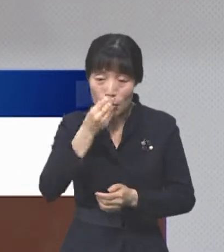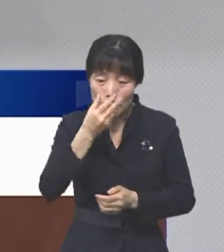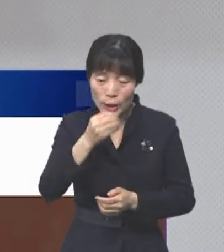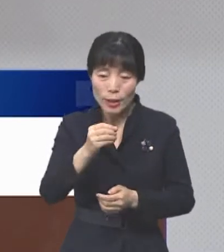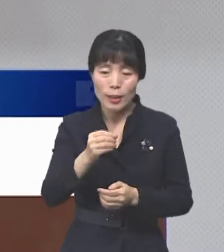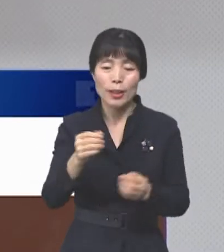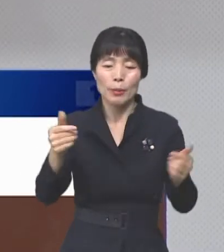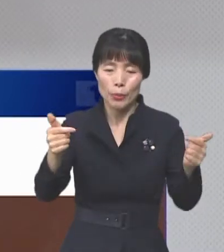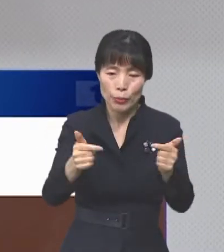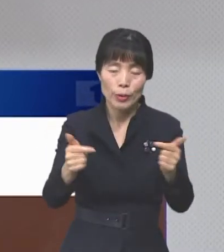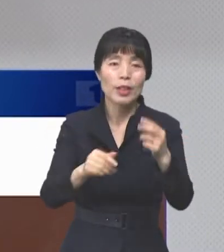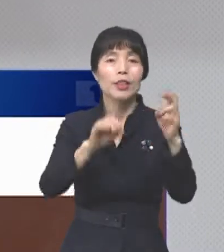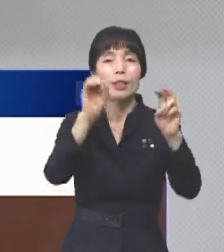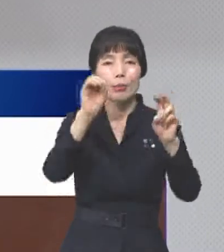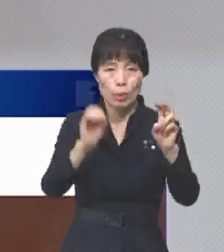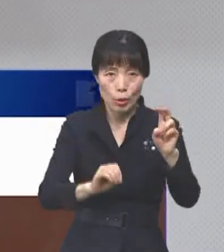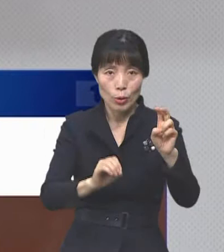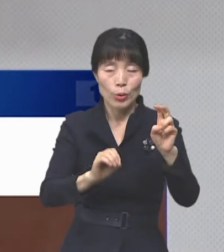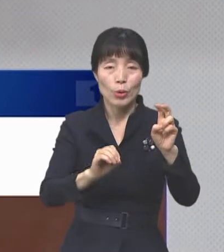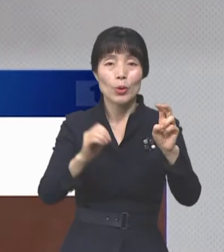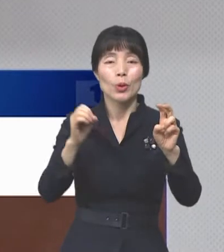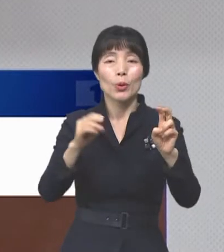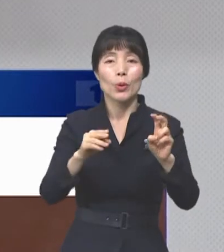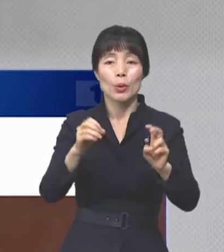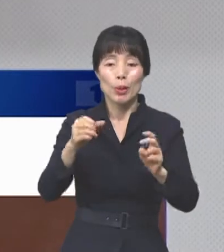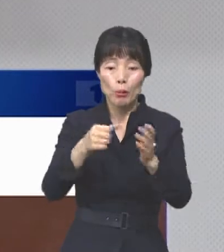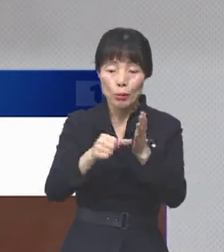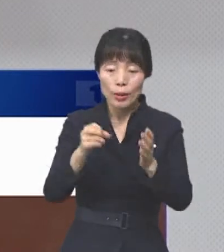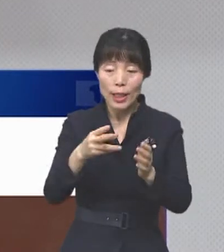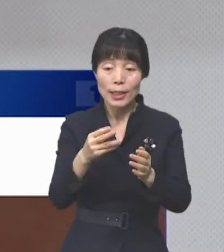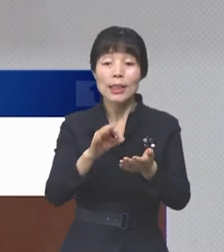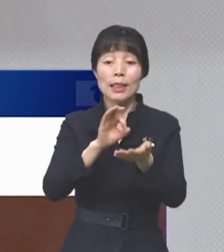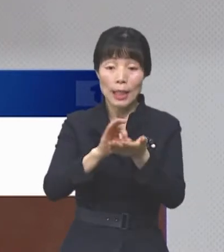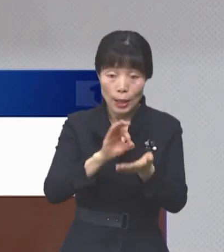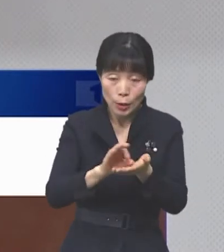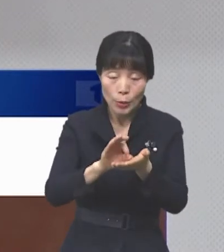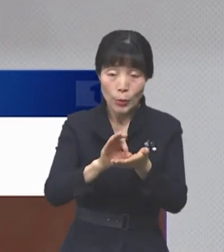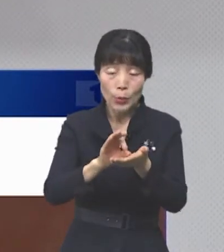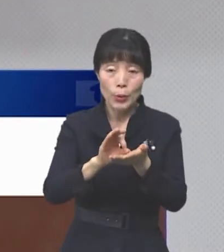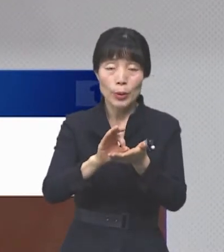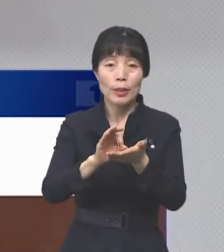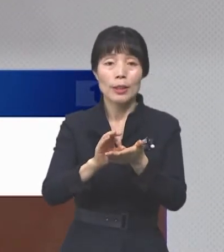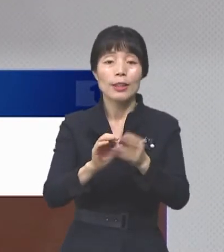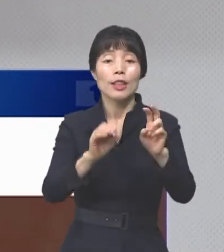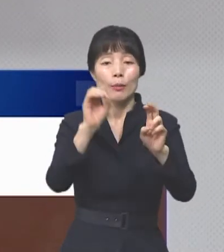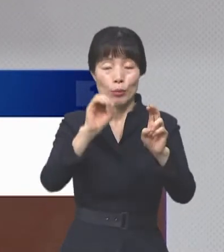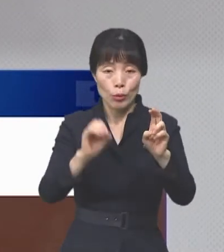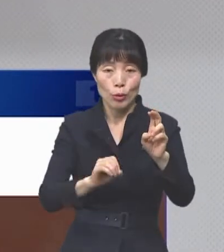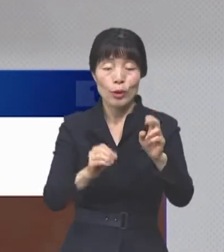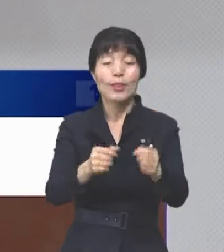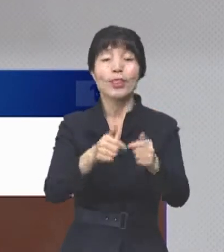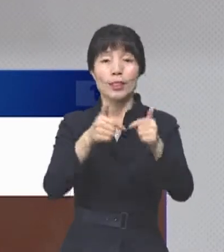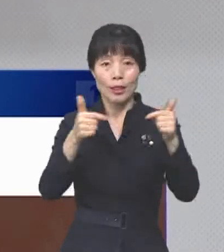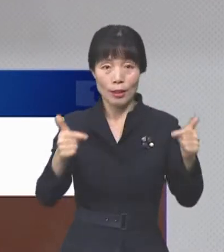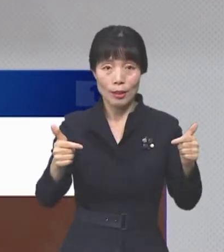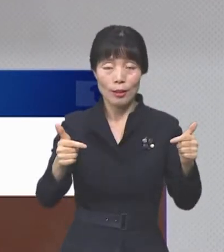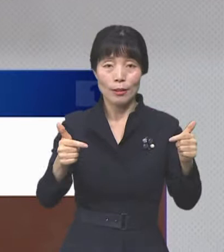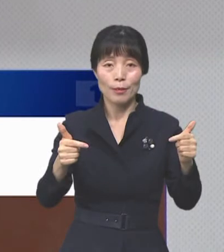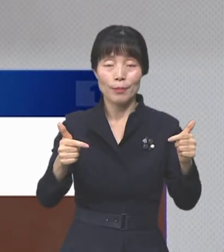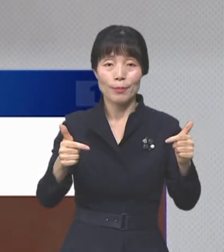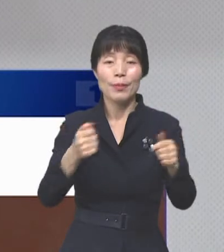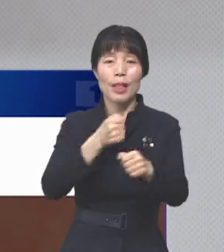20% 줄이고 그 다음에 재활용, 감량화 재활용을 20%